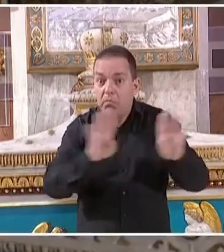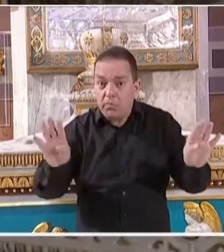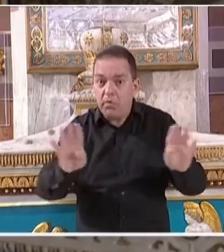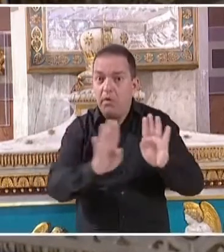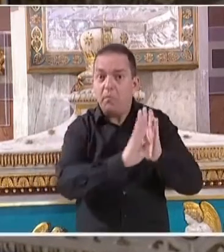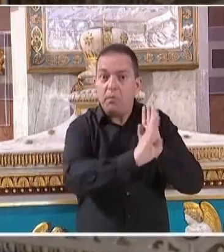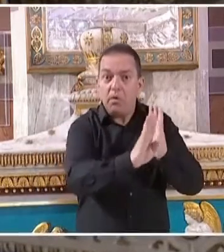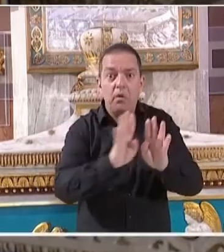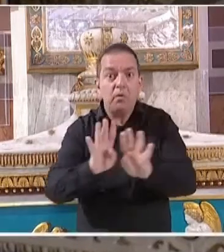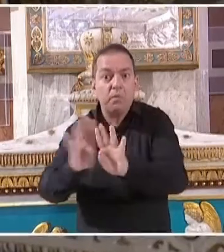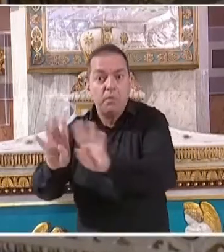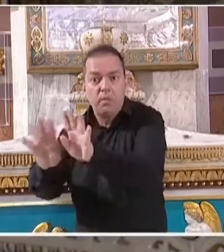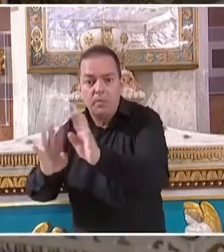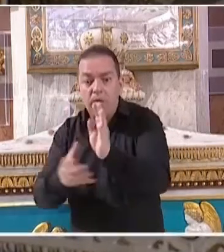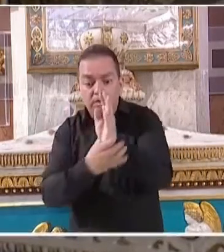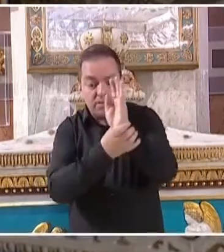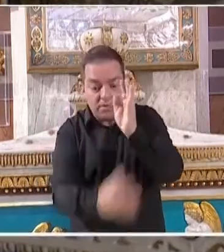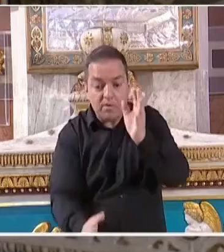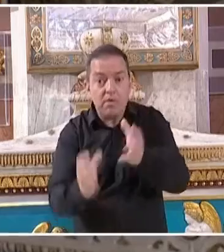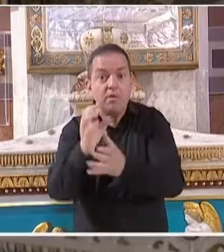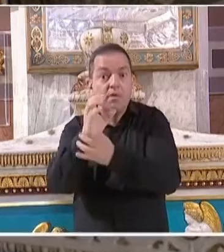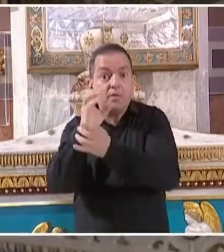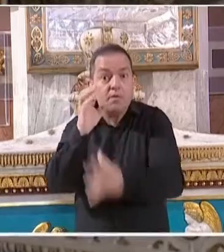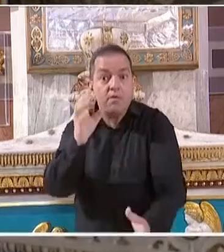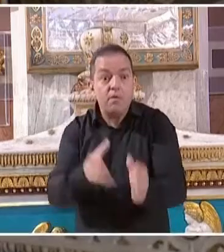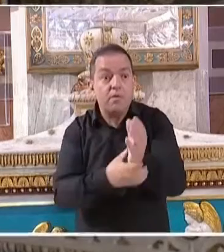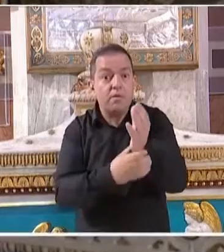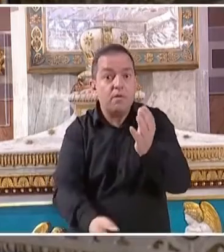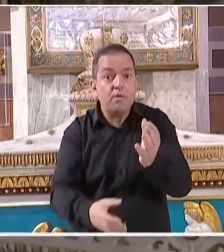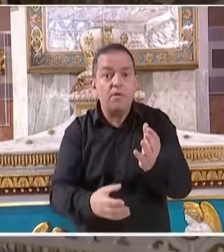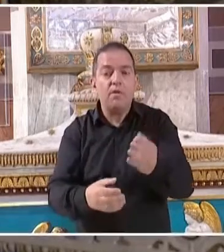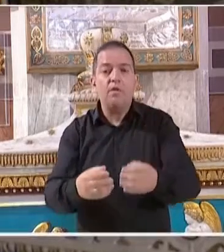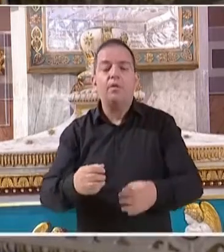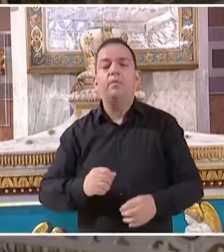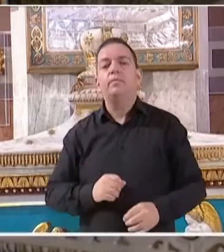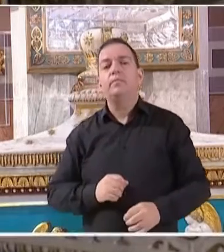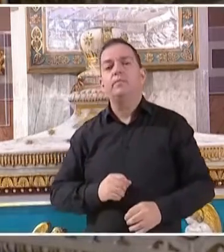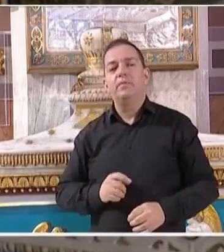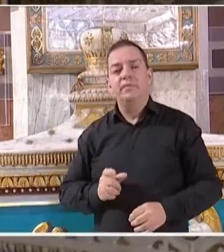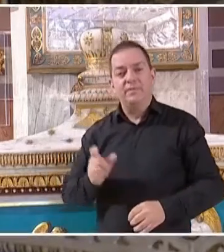δεσμά των φυλακισμένων. Ο δεσμοφύλακας,